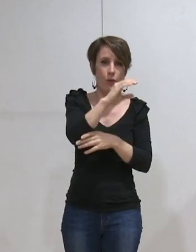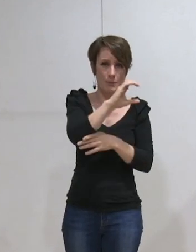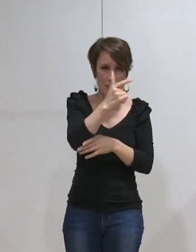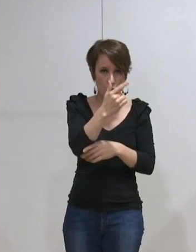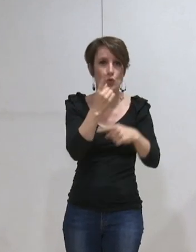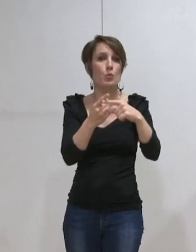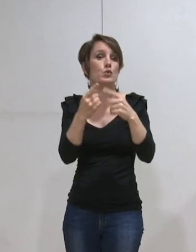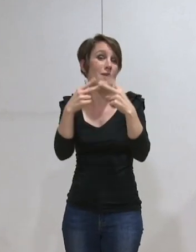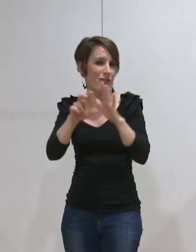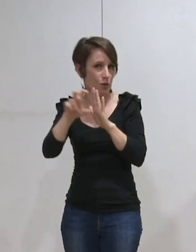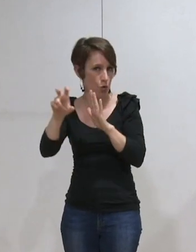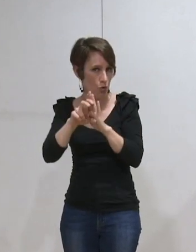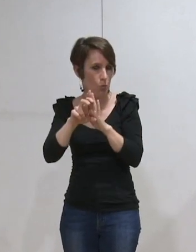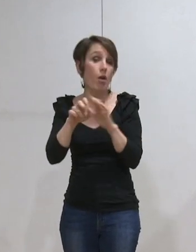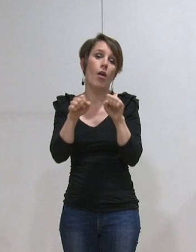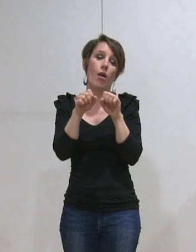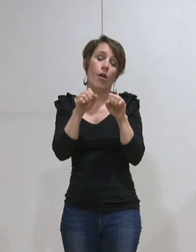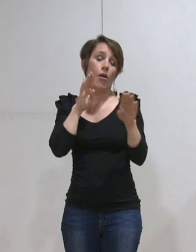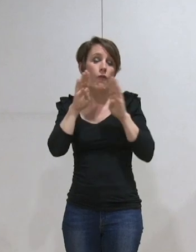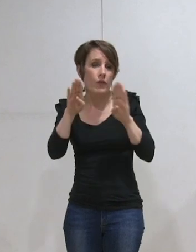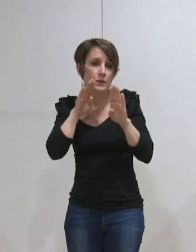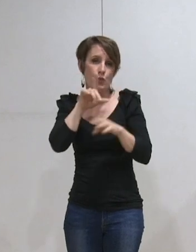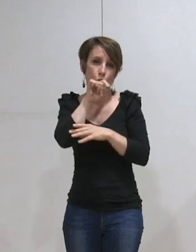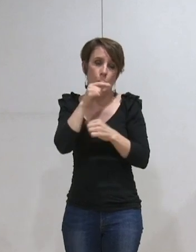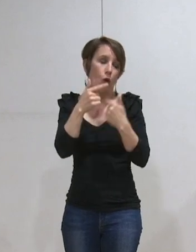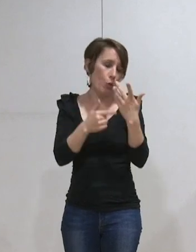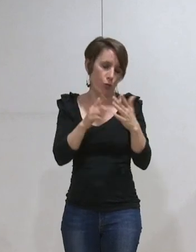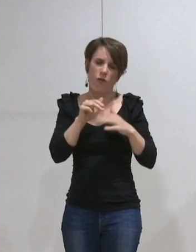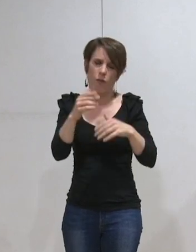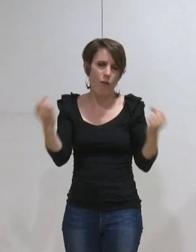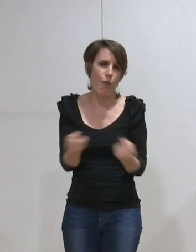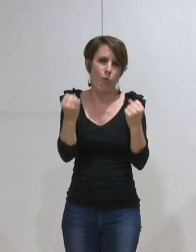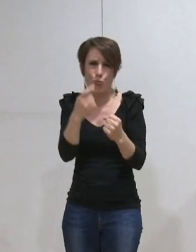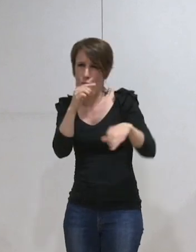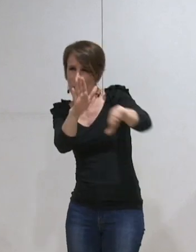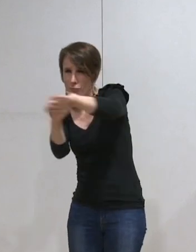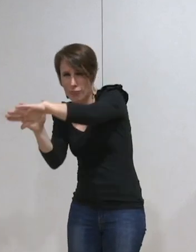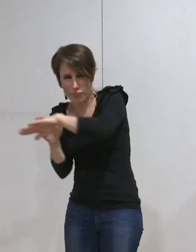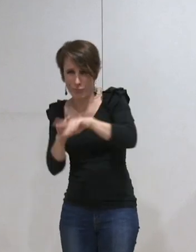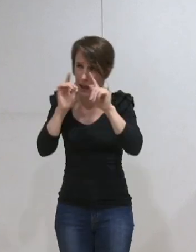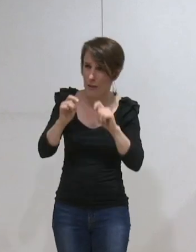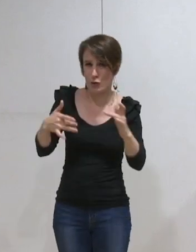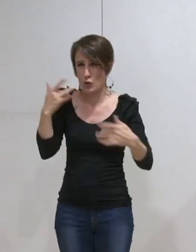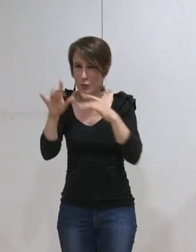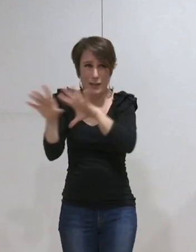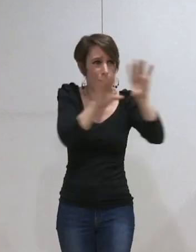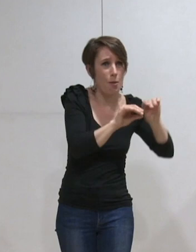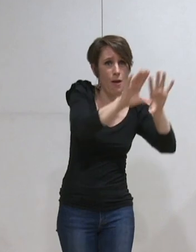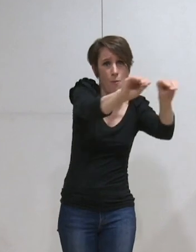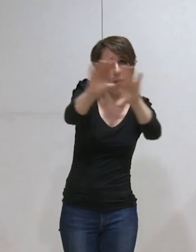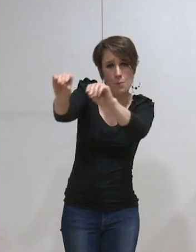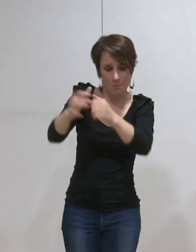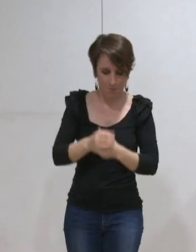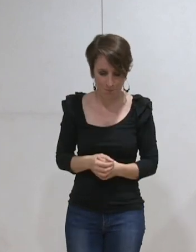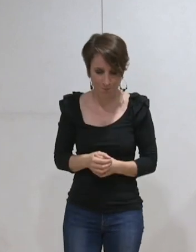réseaux sociaux dans ce domaine feront également leur travail et l'élan de solidarité qui s'est manifesté perdurera enfin